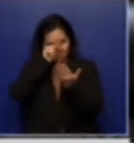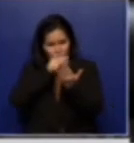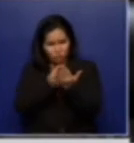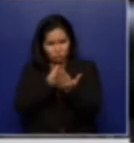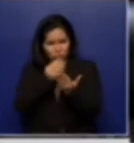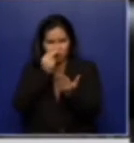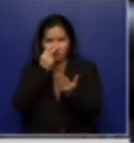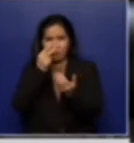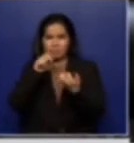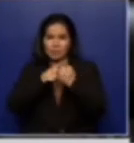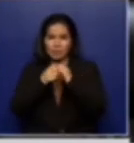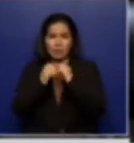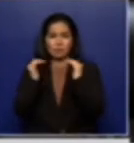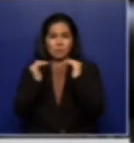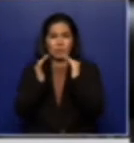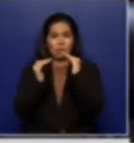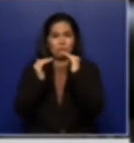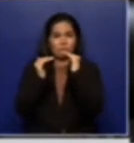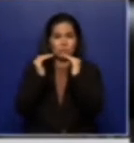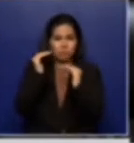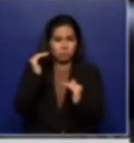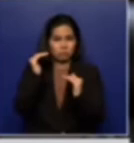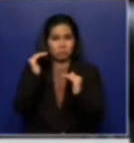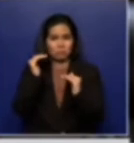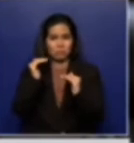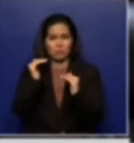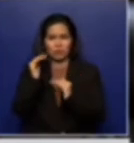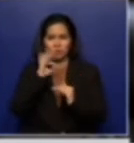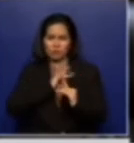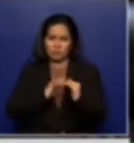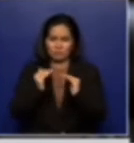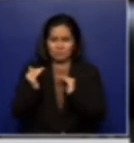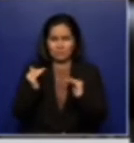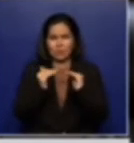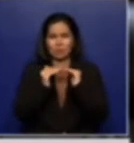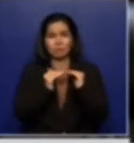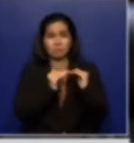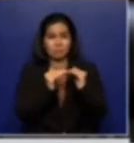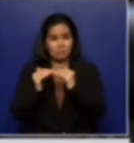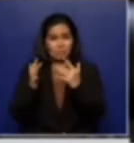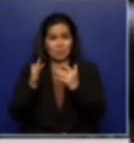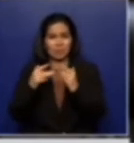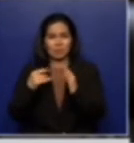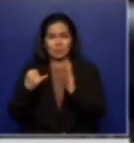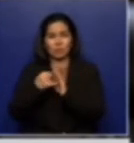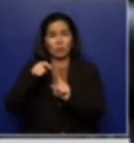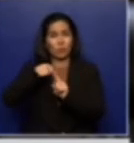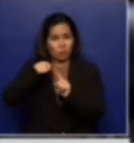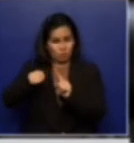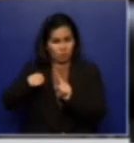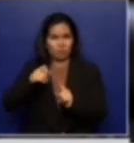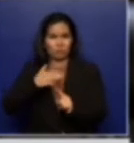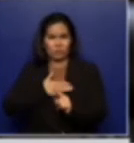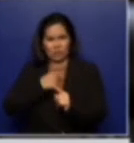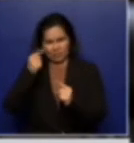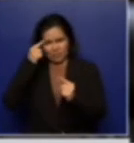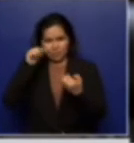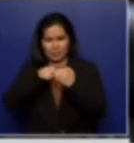ความเหลื่อมล้ำไม่เกิดความเสมอภาคในพื้นที่ของผมครับและผมเชื่อว่าทั้งประเทศ